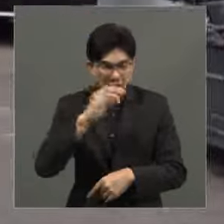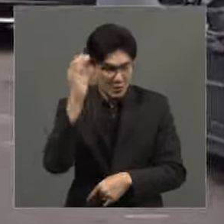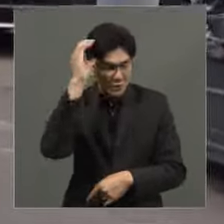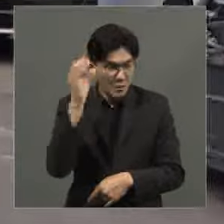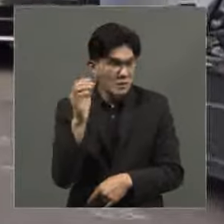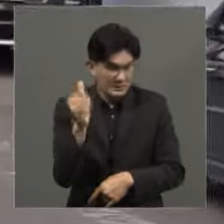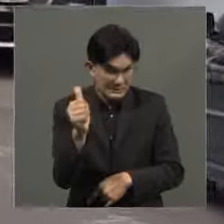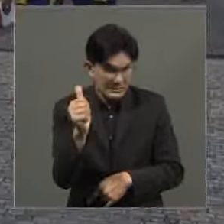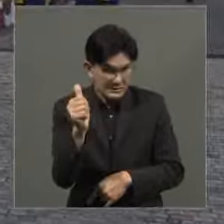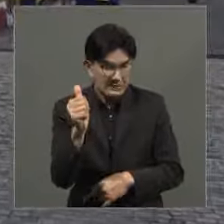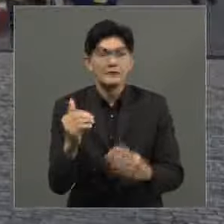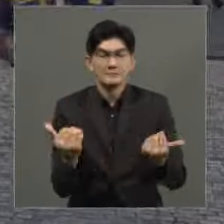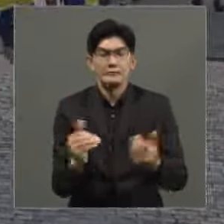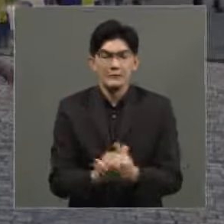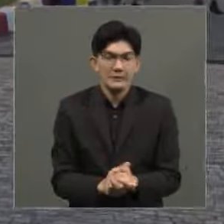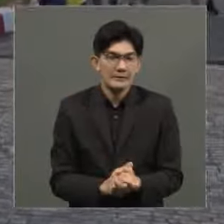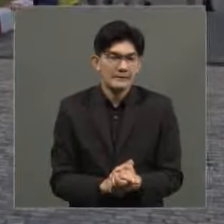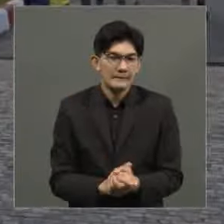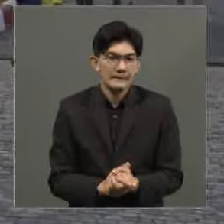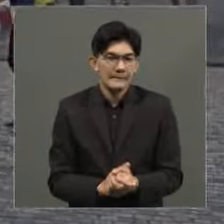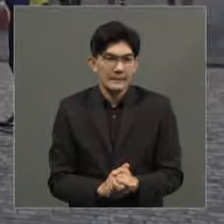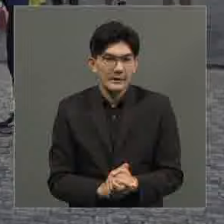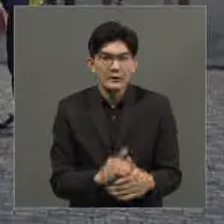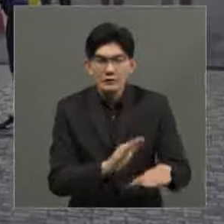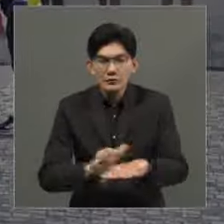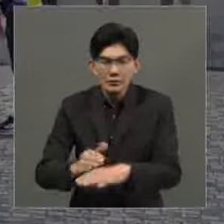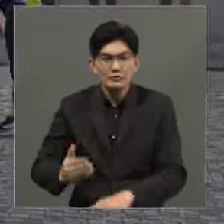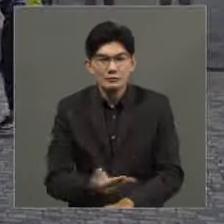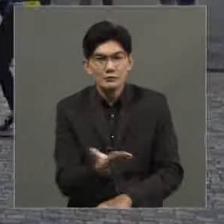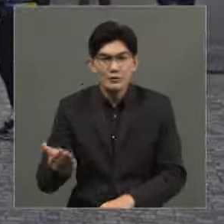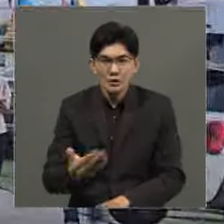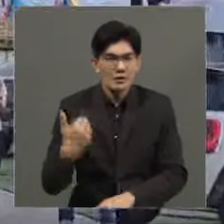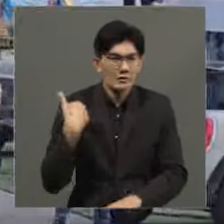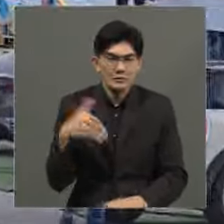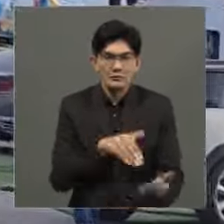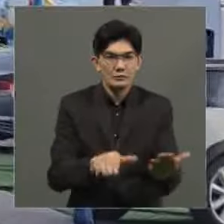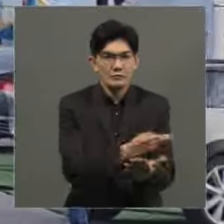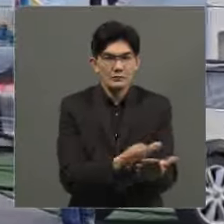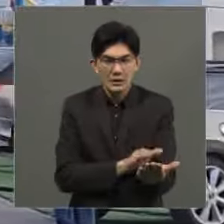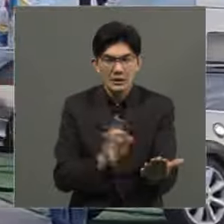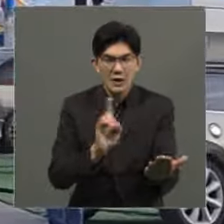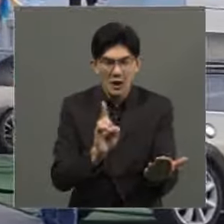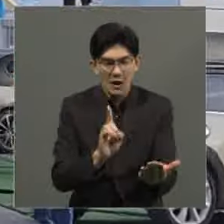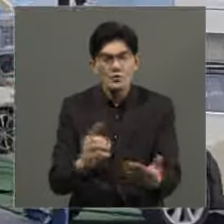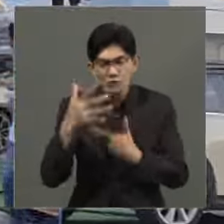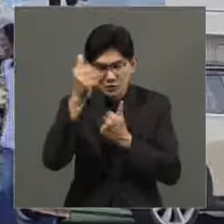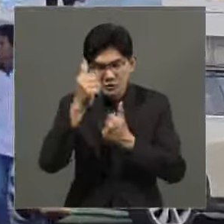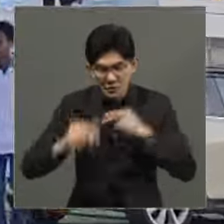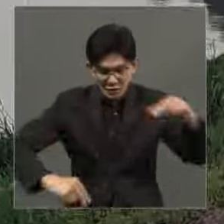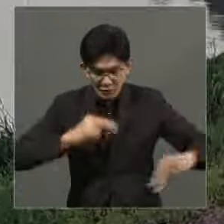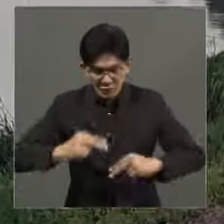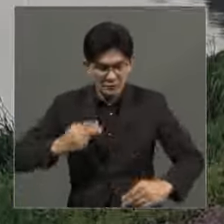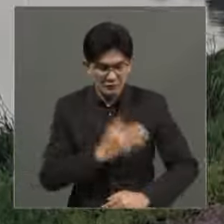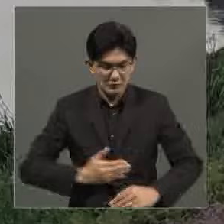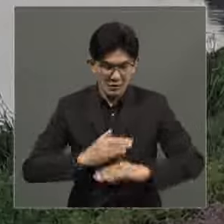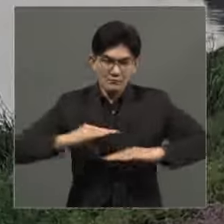Healthy Ti Healthy brainsนะฮะรวมทั้งรณรงค์เชิญชวนพี่น้องประชาชนนะครับทั่วประเทศให้หันมาใส่ใจเรื่องของสุขภาพหันมา